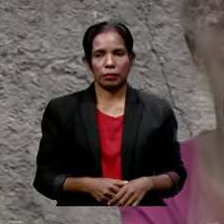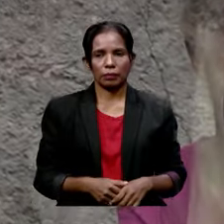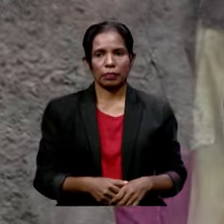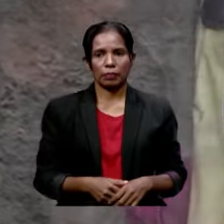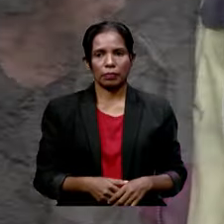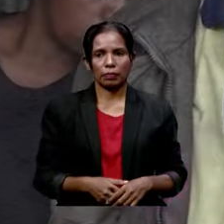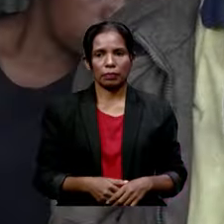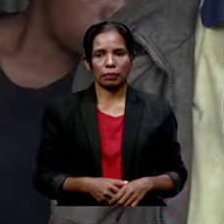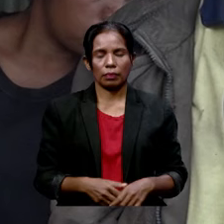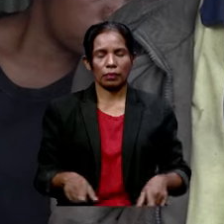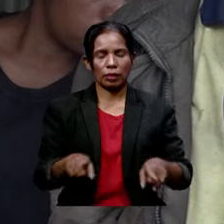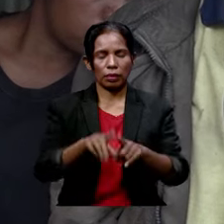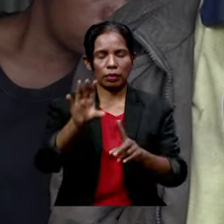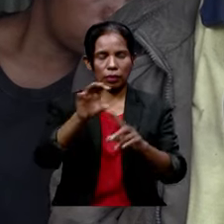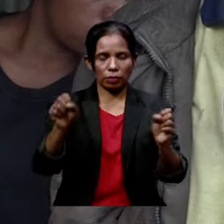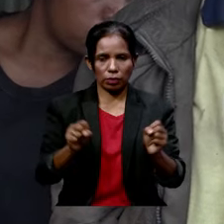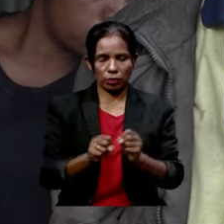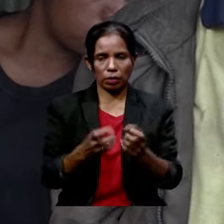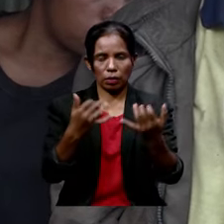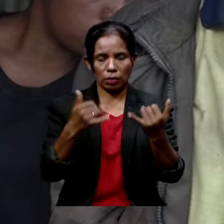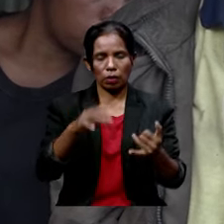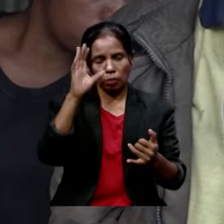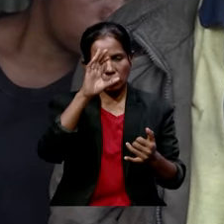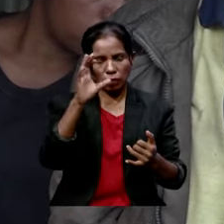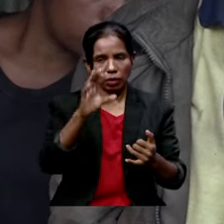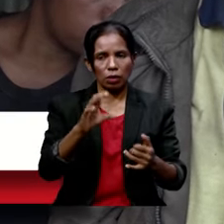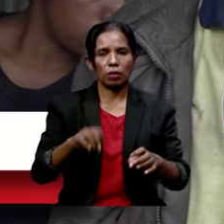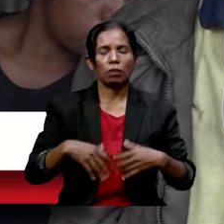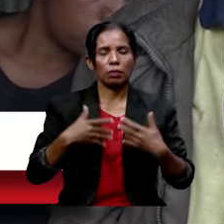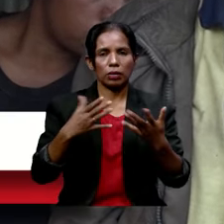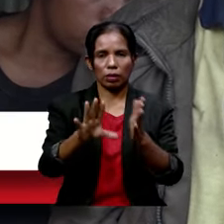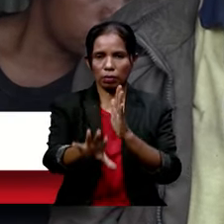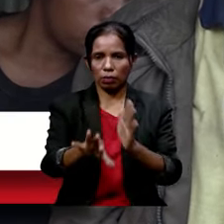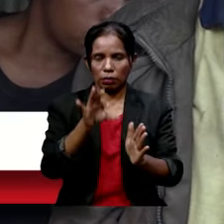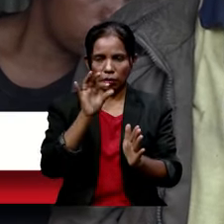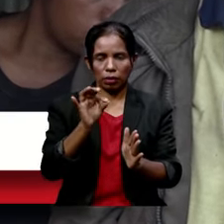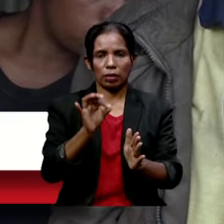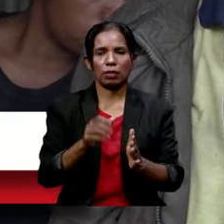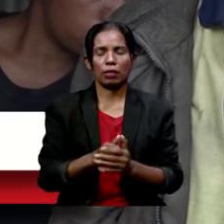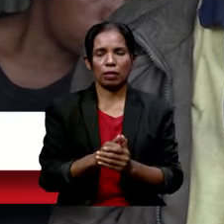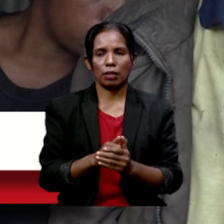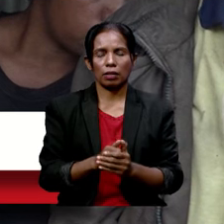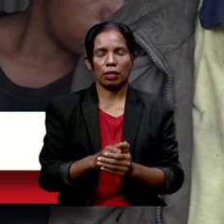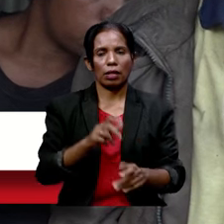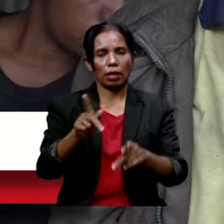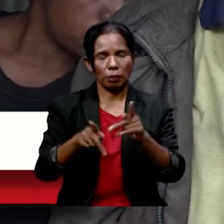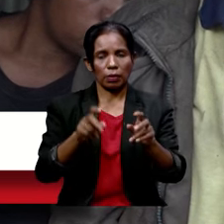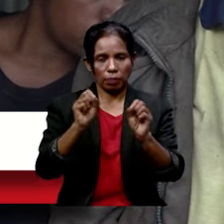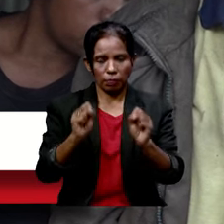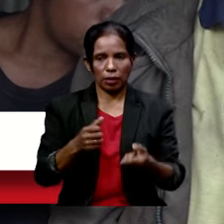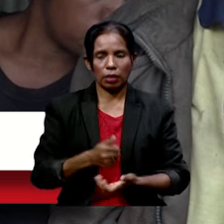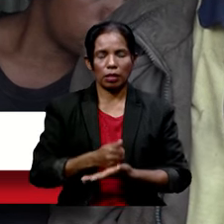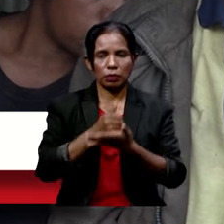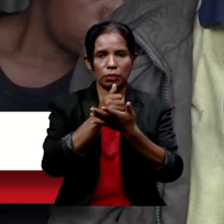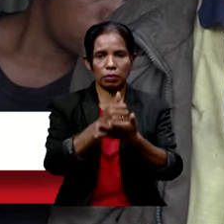Si, tres autoridade lokal agora buka ni husi no, usa pehetan parte ruma sugu mak bele